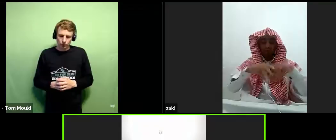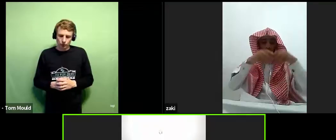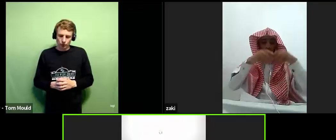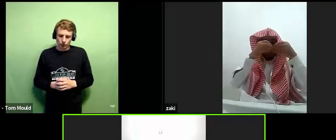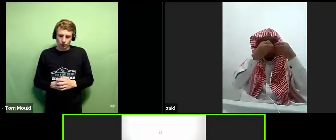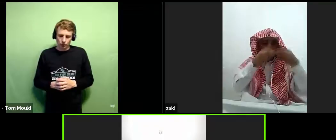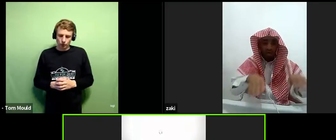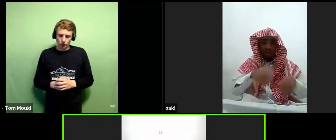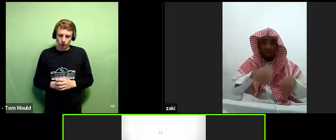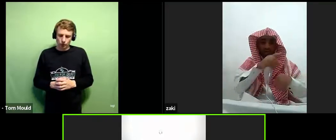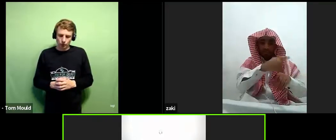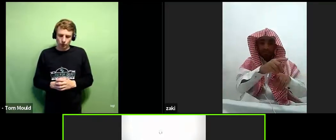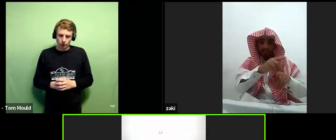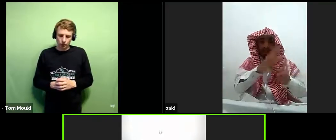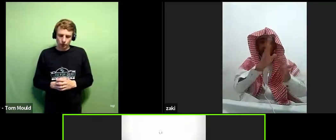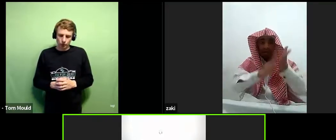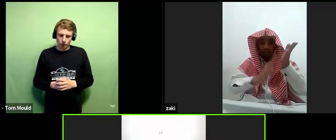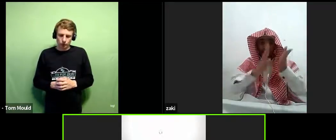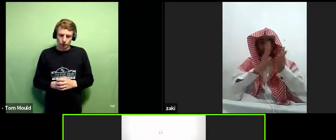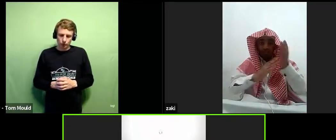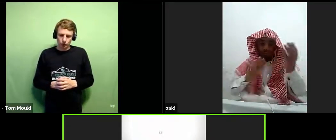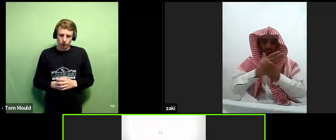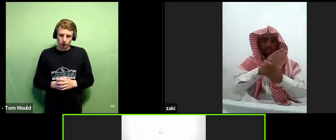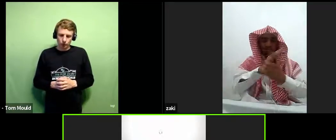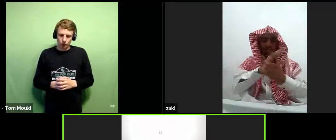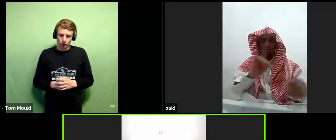التهلكة وأحسنوا